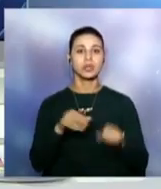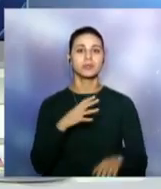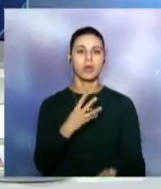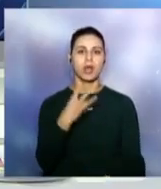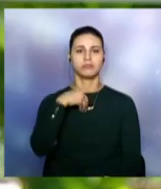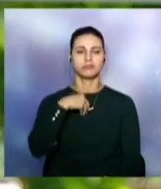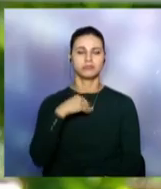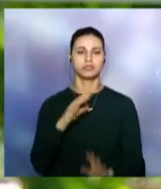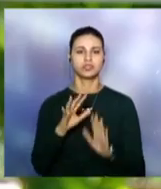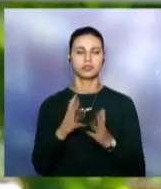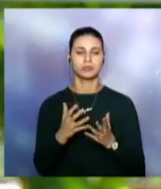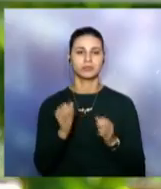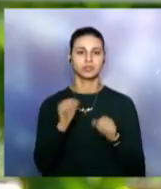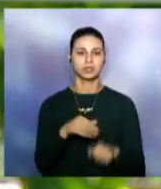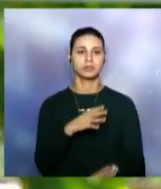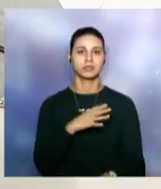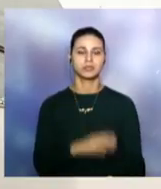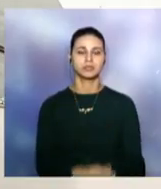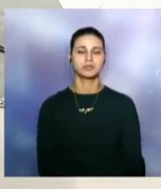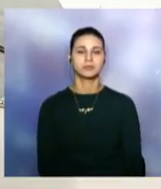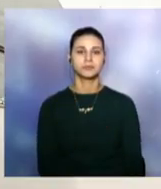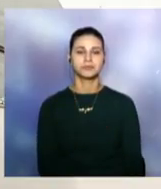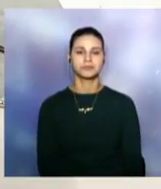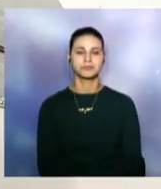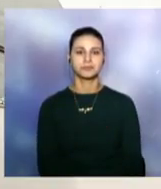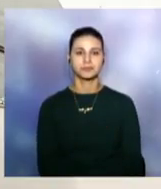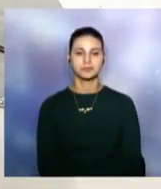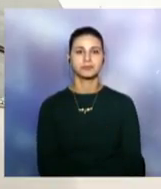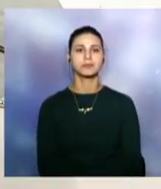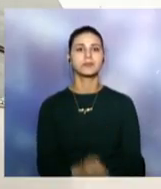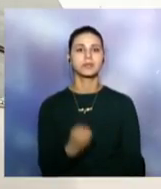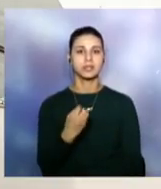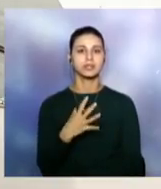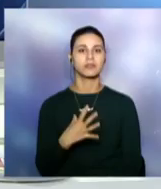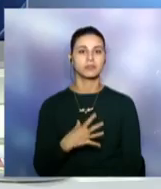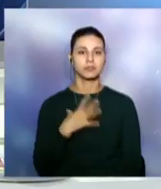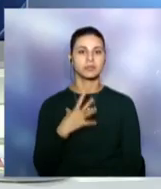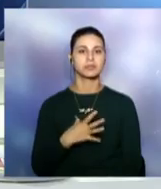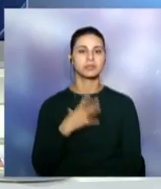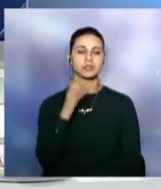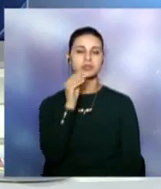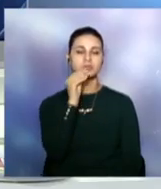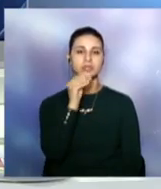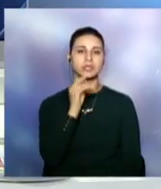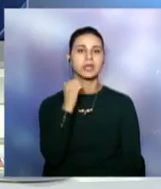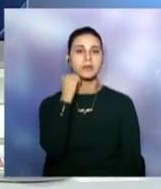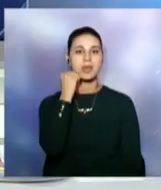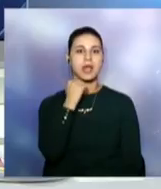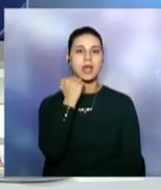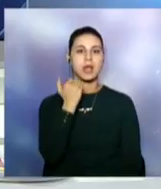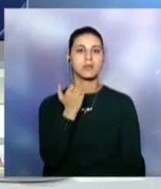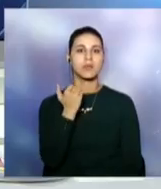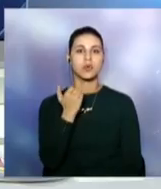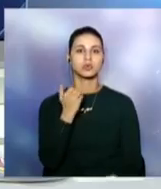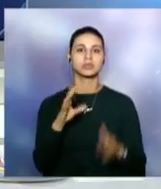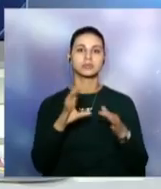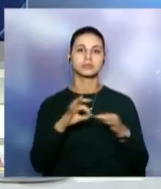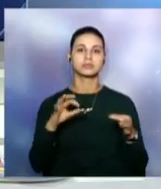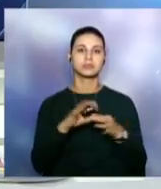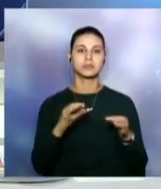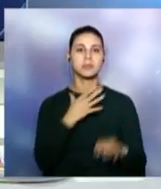ეს პროდუქტები ბავშვს. სხვადასხვაგვარად აღწერილია შემთხვევა, როდესაც ბებოს დაშლილი